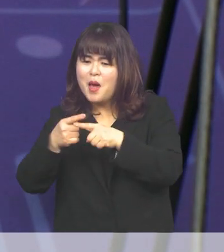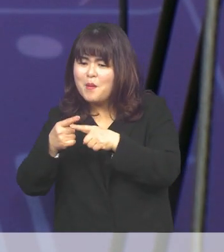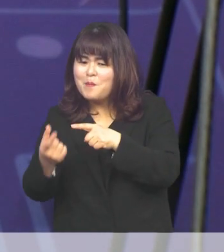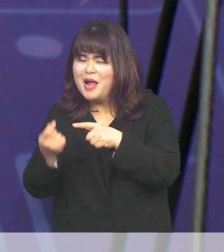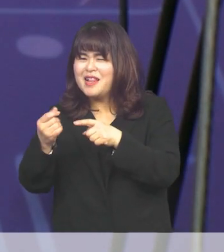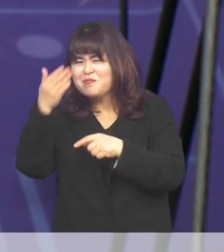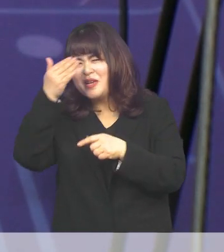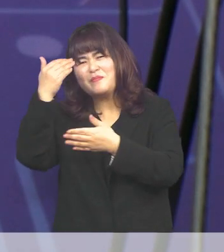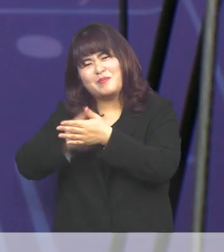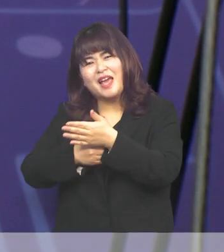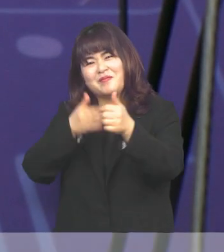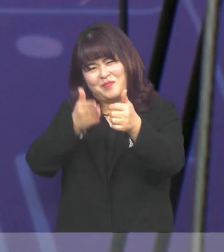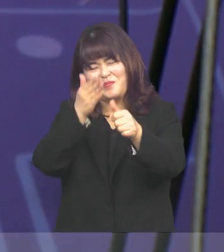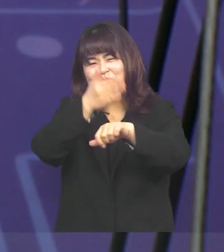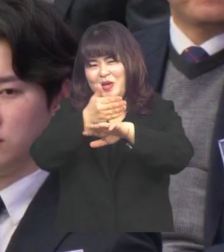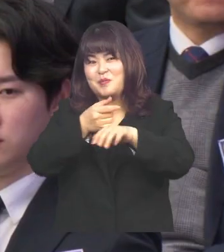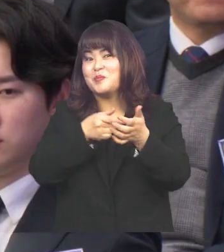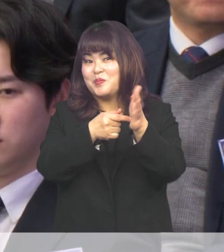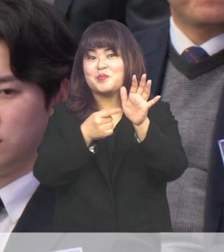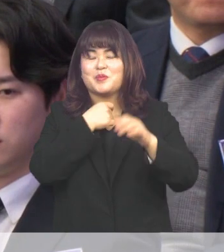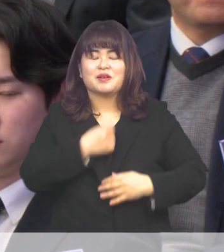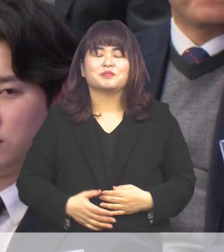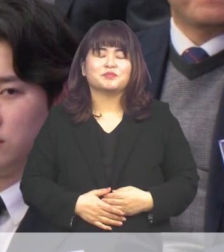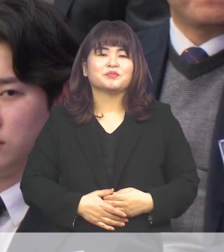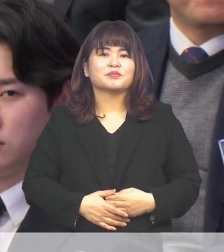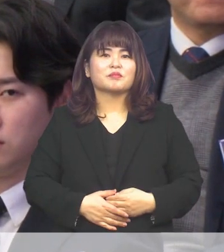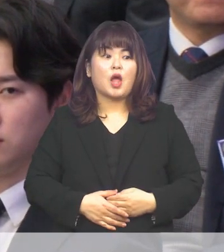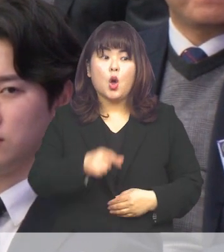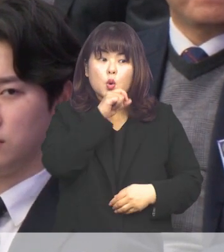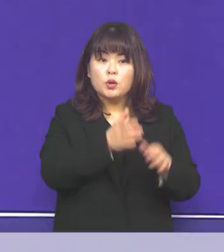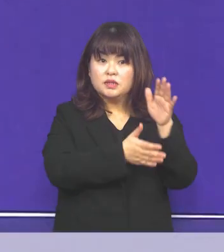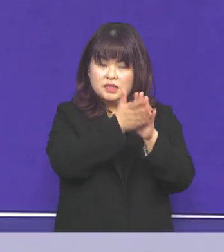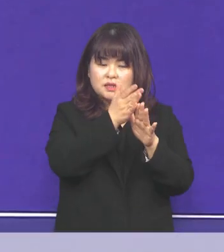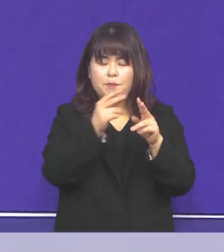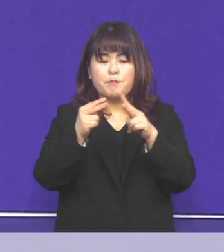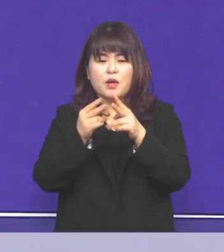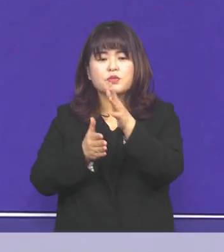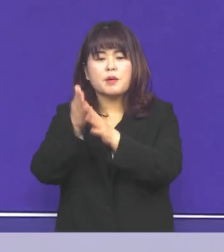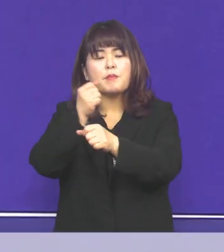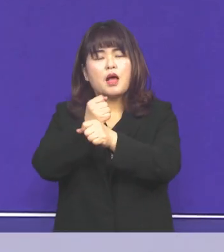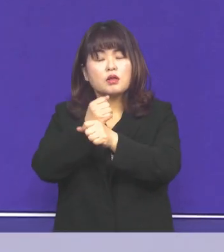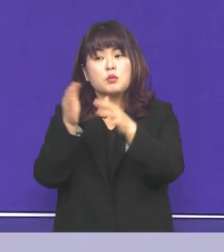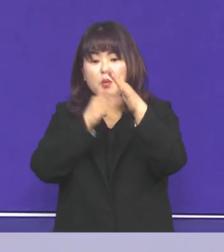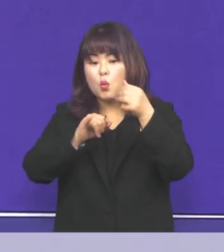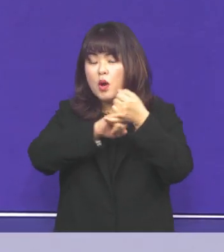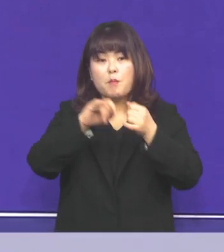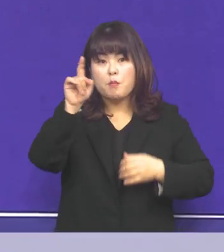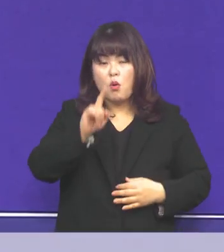주셨으면 감사하겠습니다. 용인을 반도체 도시로 만들겠다는 이 공약도